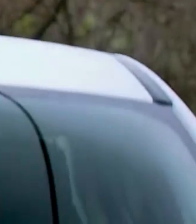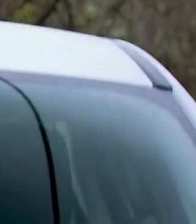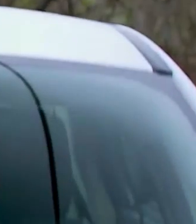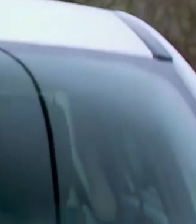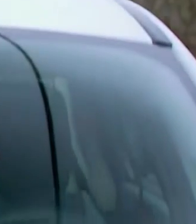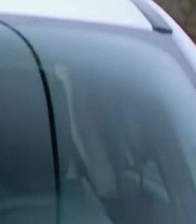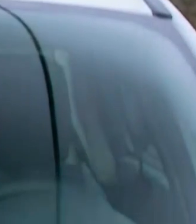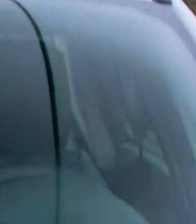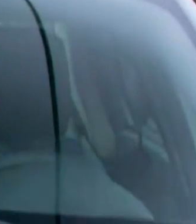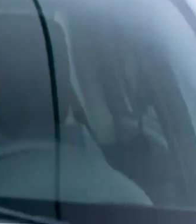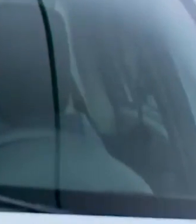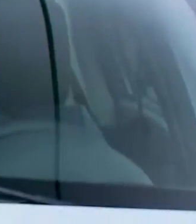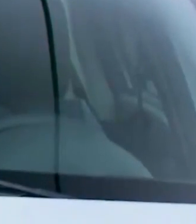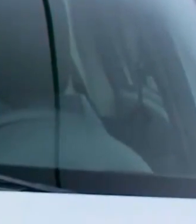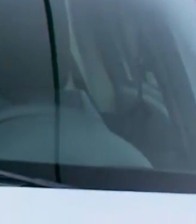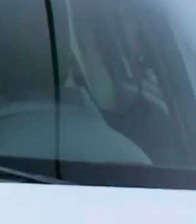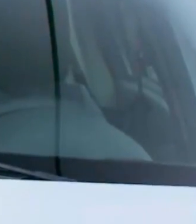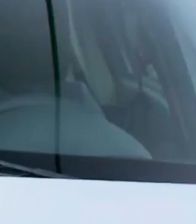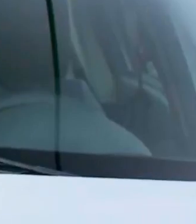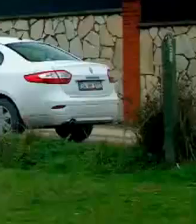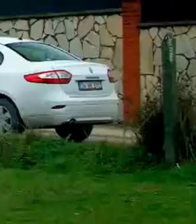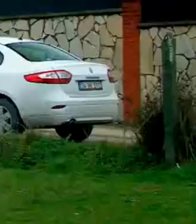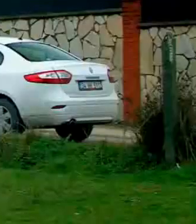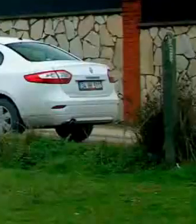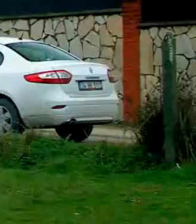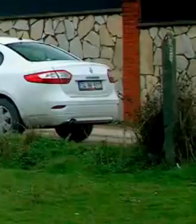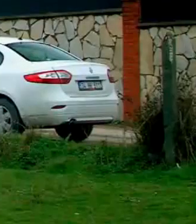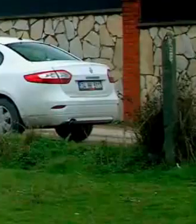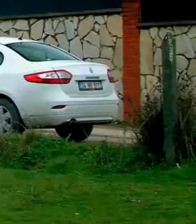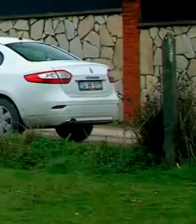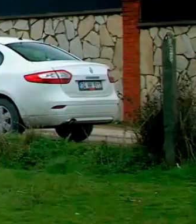Para çantasını Nurhan'a veren adamlar arabanın içinden villayı gözetliyorlar.